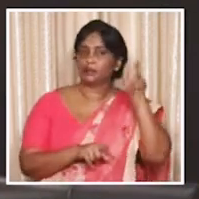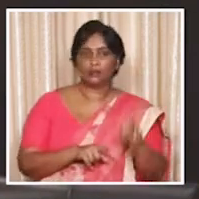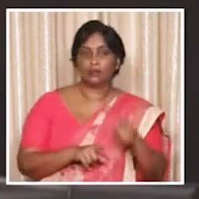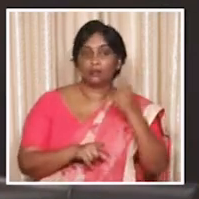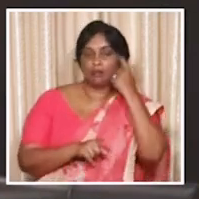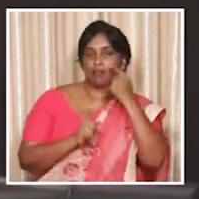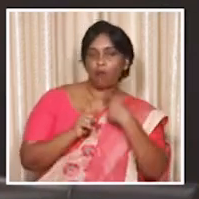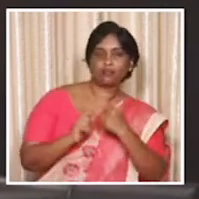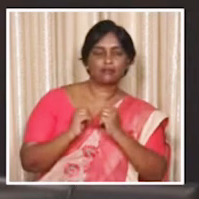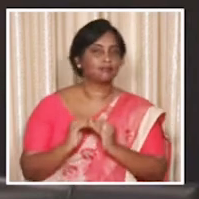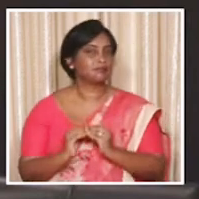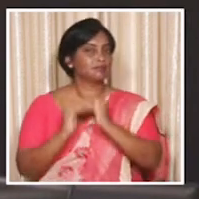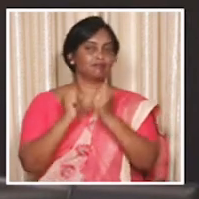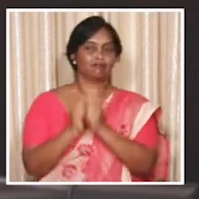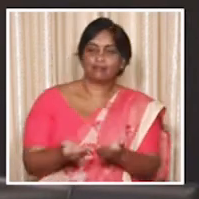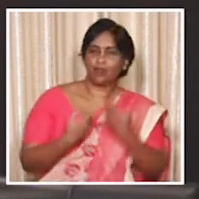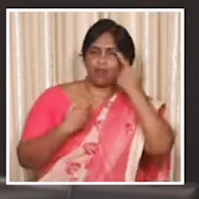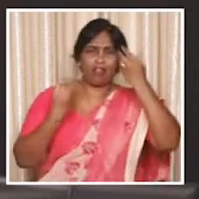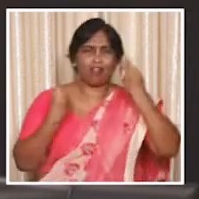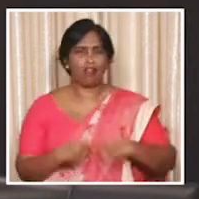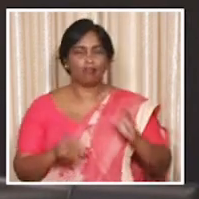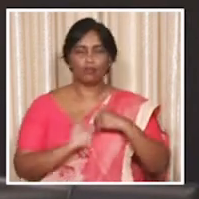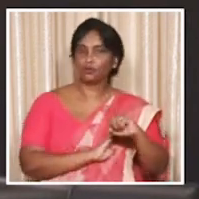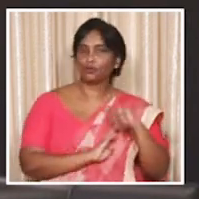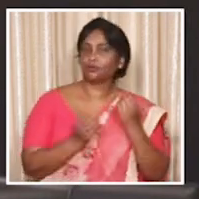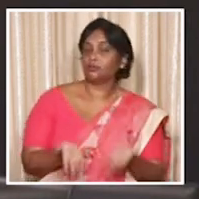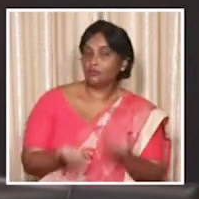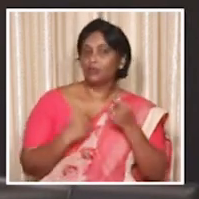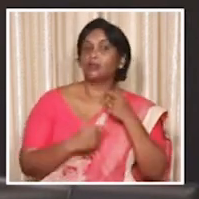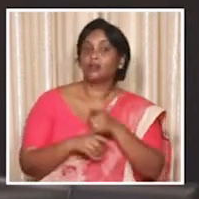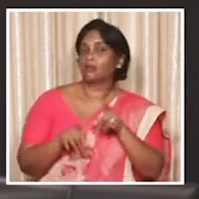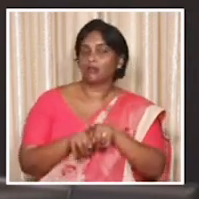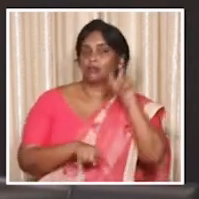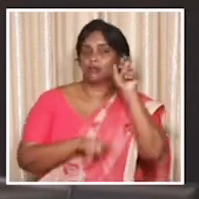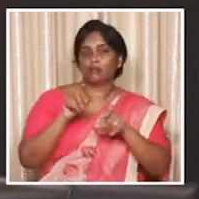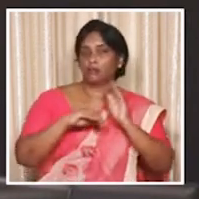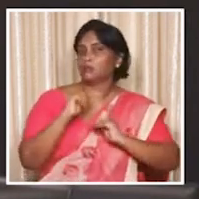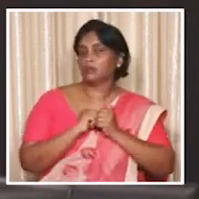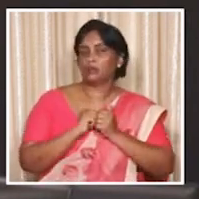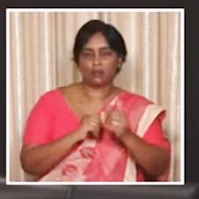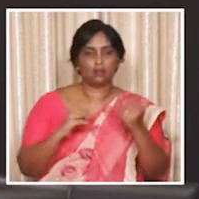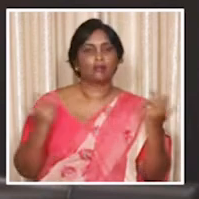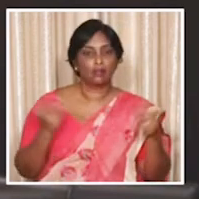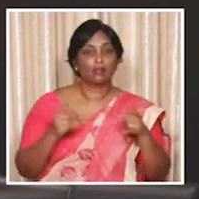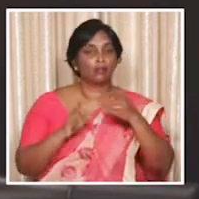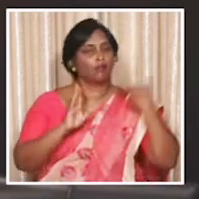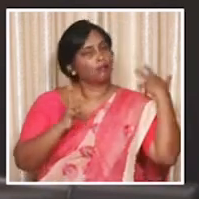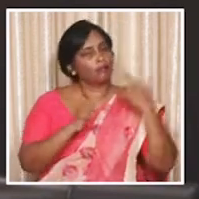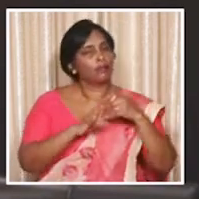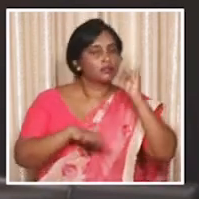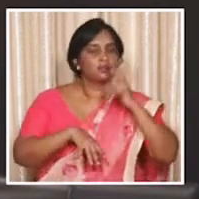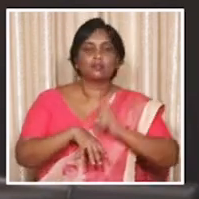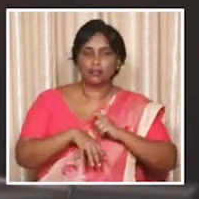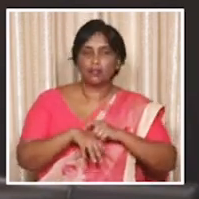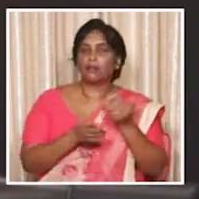ඔවුන්ගේ මානසිකත්වය වර්ධනය කරන්න, මානසිකව වැටුණු වෙලාවට ඔවුන්ව ශක්තිමත් කරන්න එහෙම කිසිම ක්‍රමවේදයක් ක්‍රියාත්මක වෙන්නේ නැහැ. ඉතිහාසයේ යම් යම්